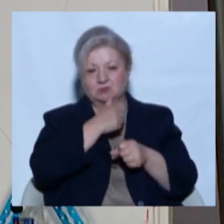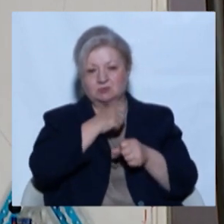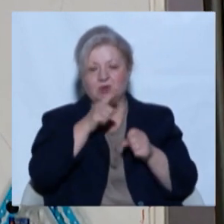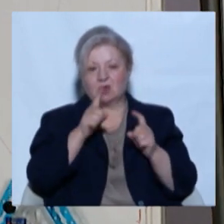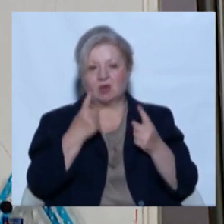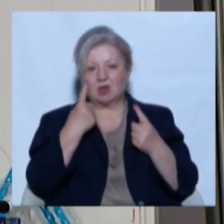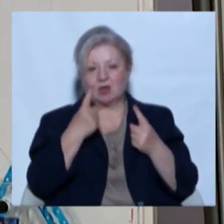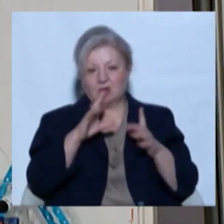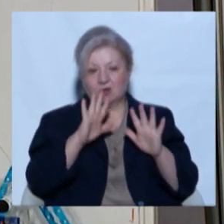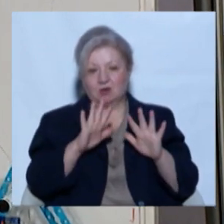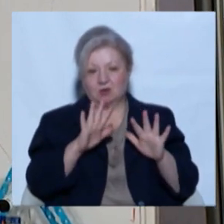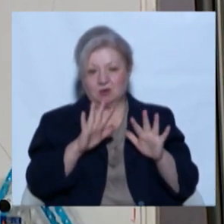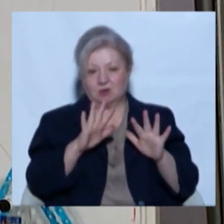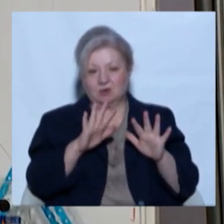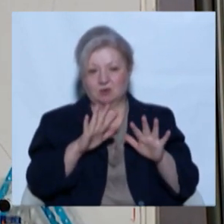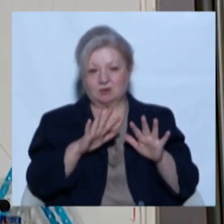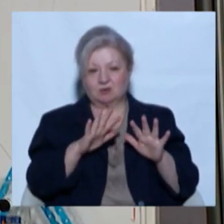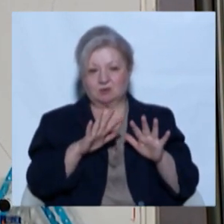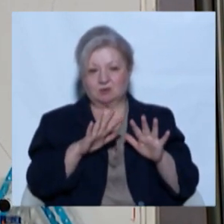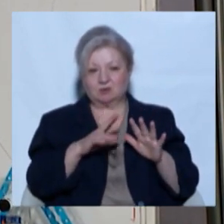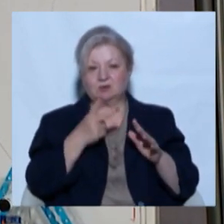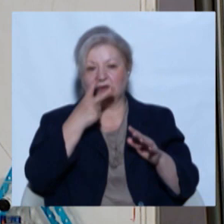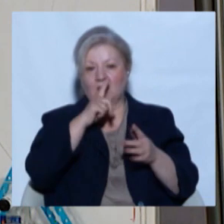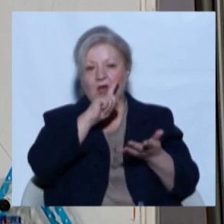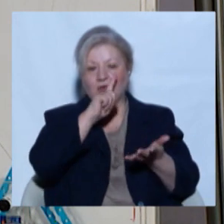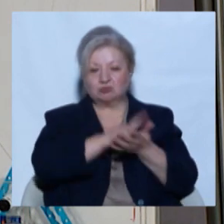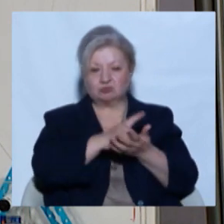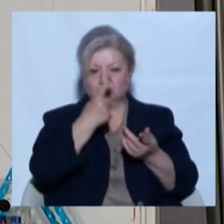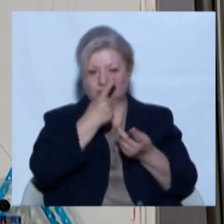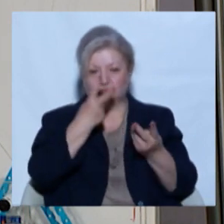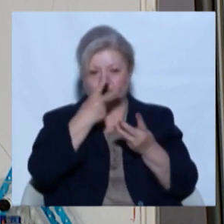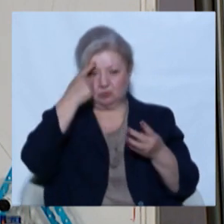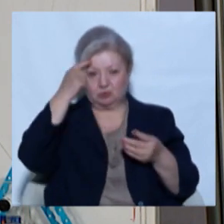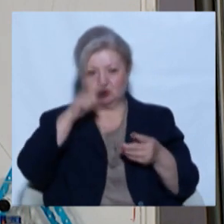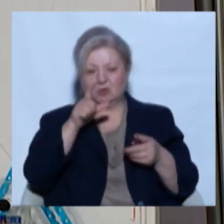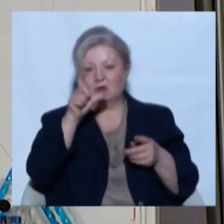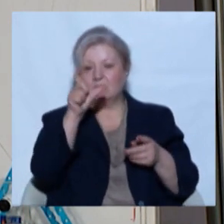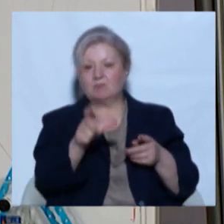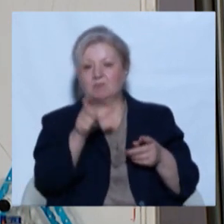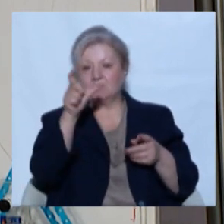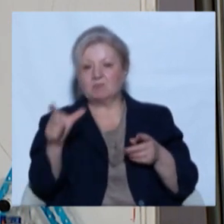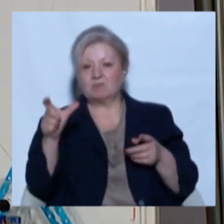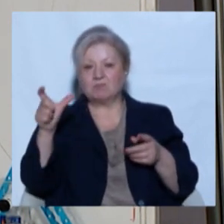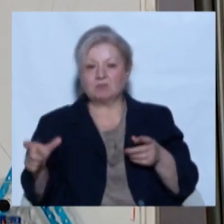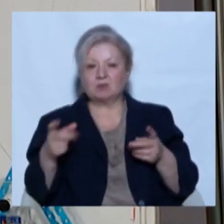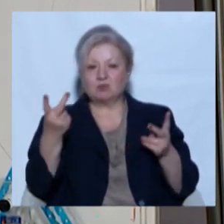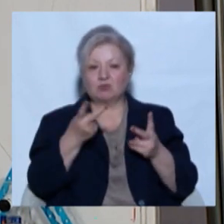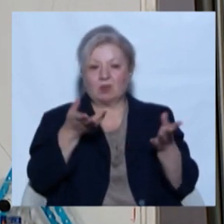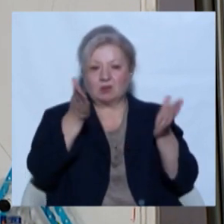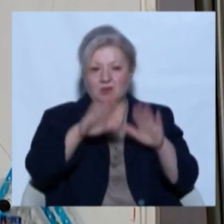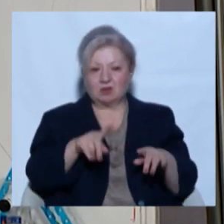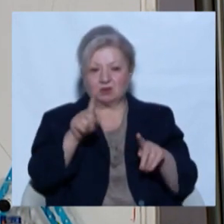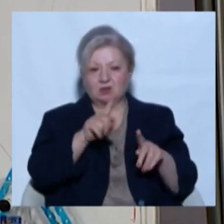ასეთი ექსპერიმენტის ჩატარება. ერთადერთი ძალიან რაღაც გასათვალისწინებელი რამ მქონდა, რომ პერიოდი